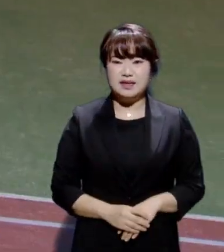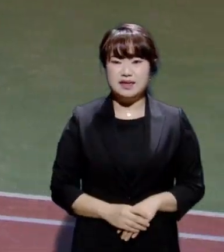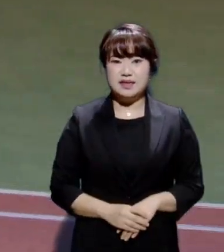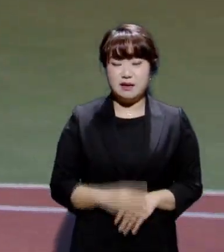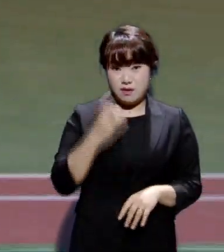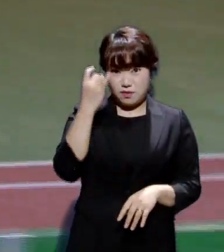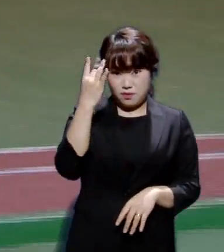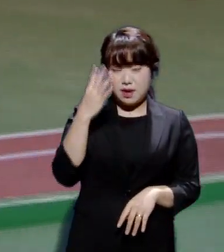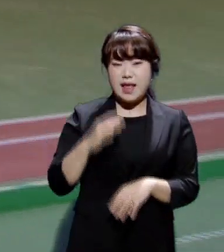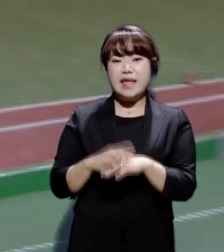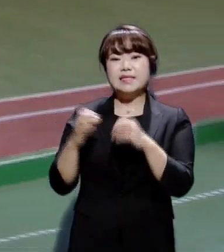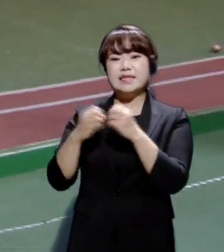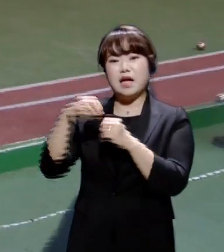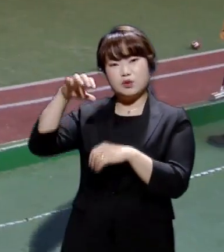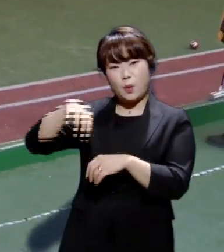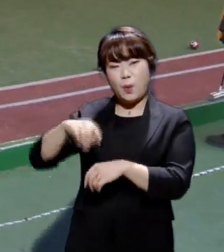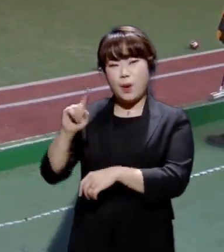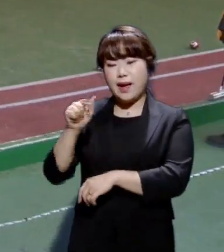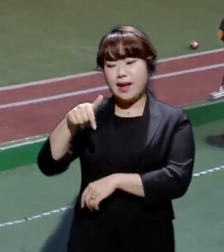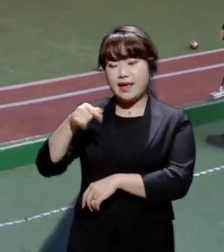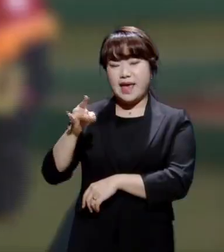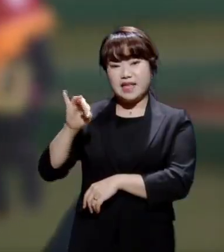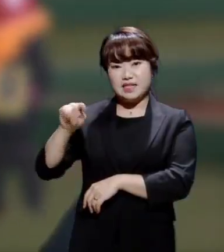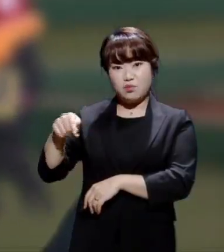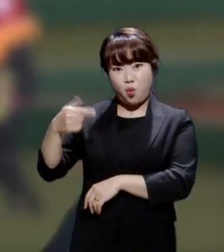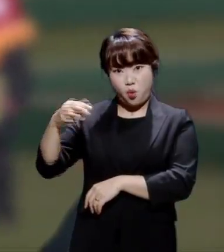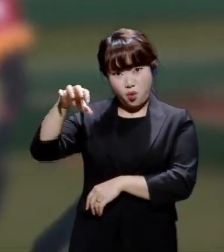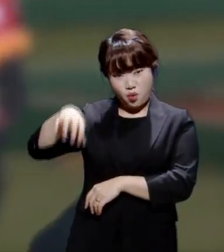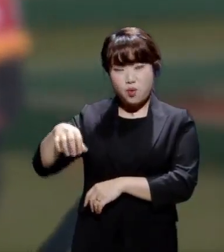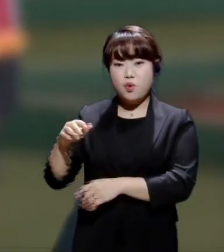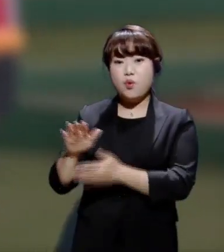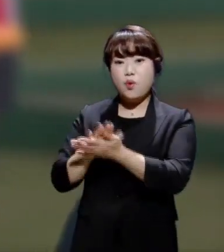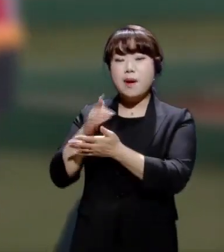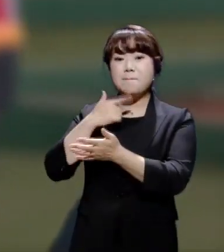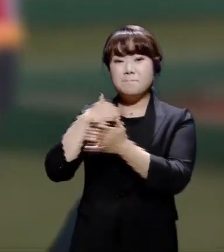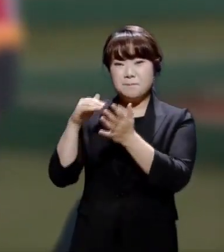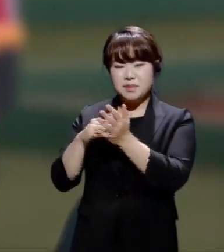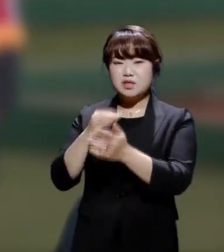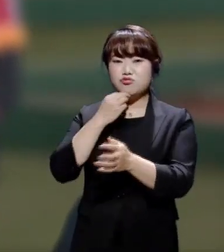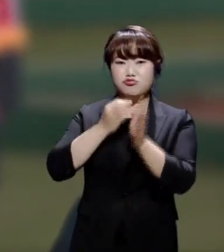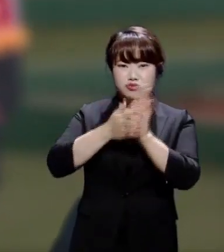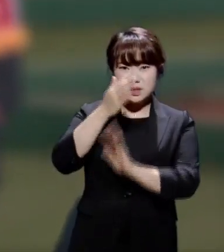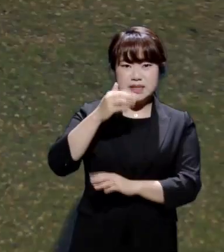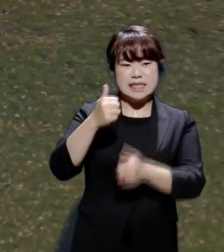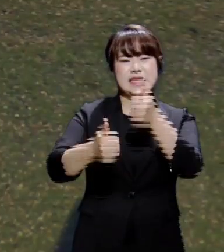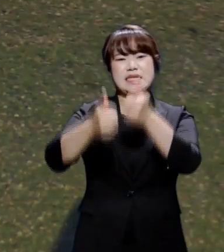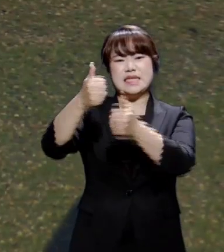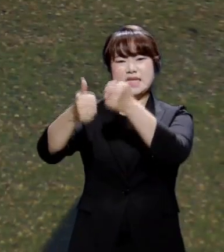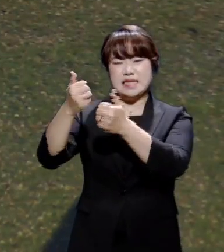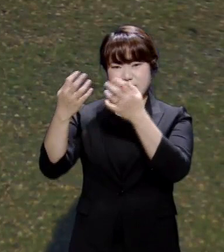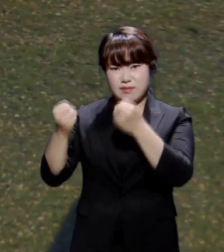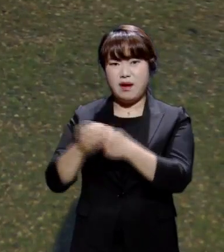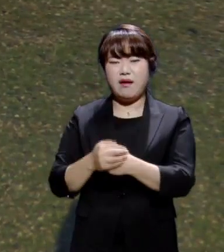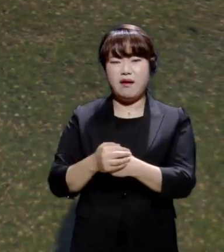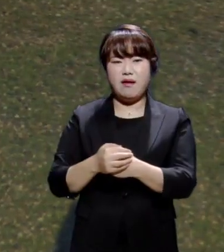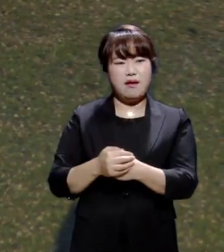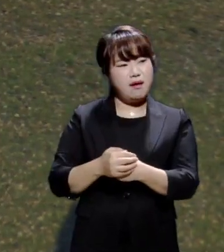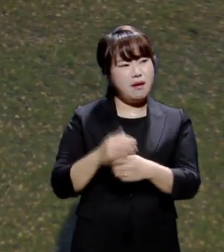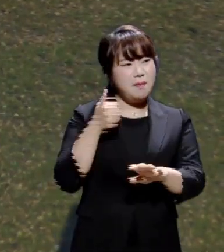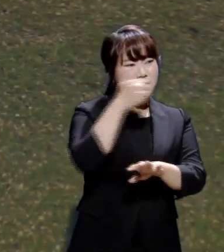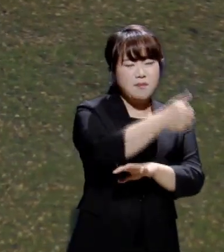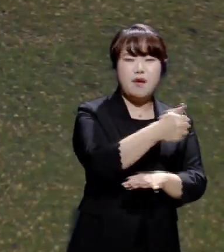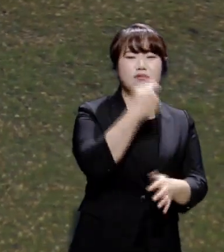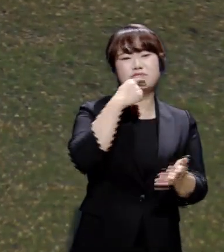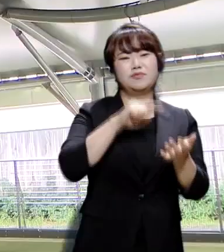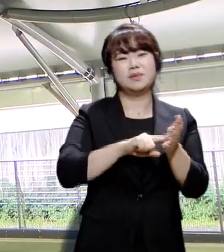당초 시립 창동 게이트볼장을 이용했던 도봉구 회원들은 전국 시 규모 대회가 많아 코트장 사용도 쉽지